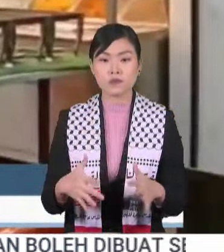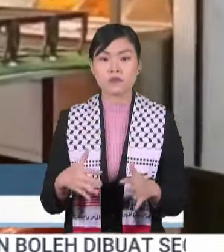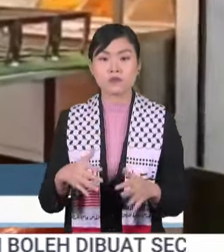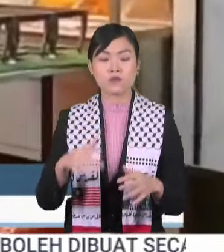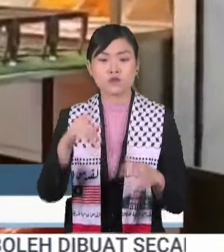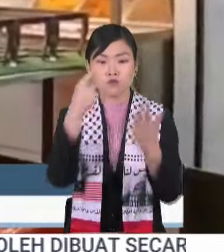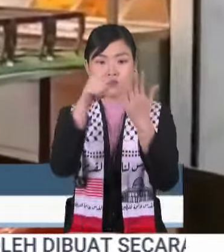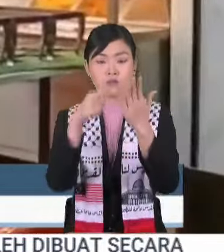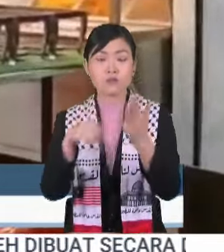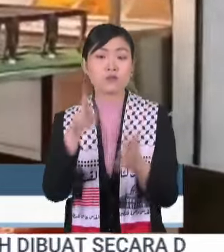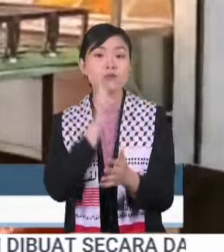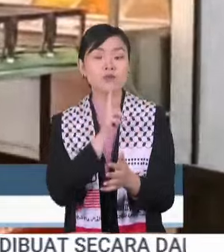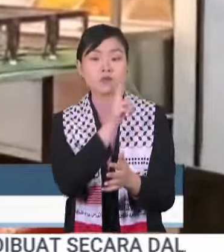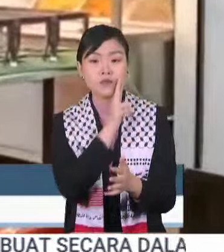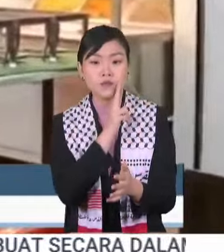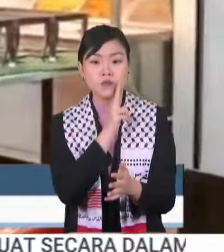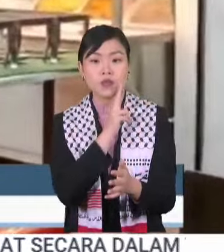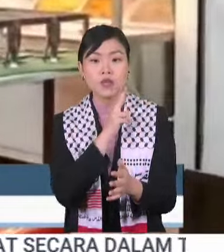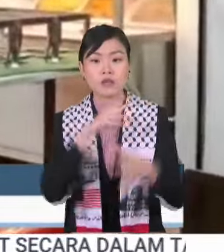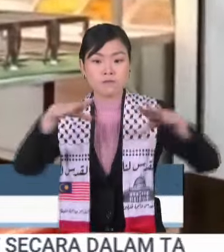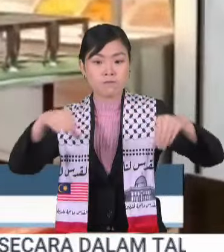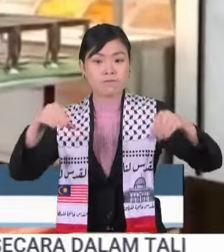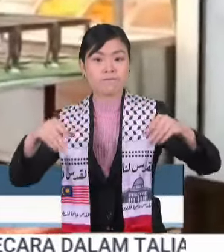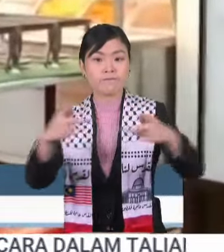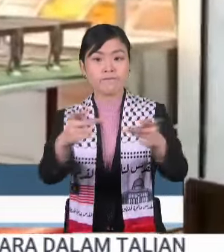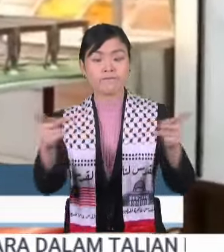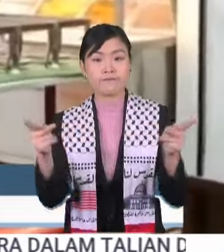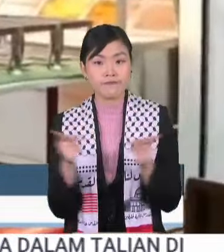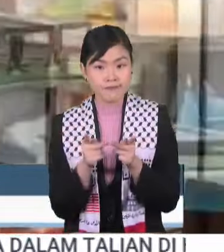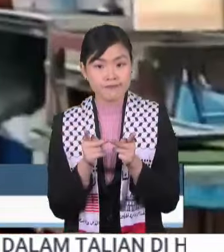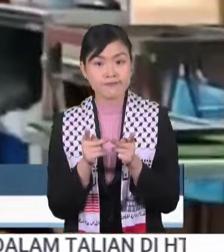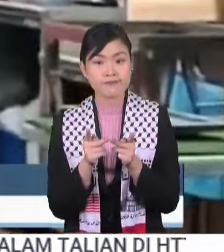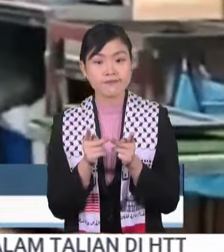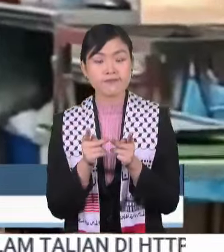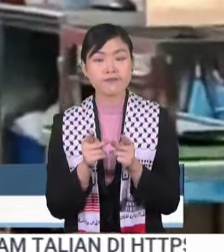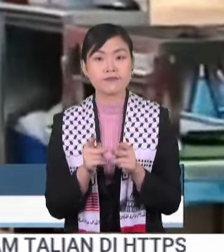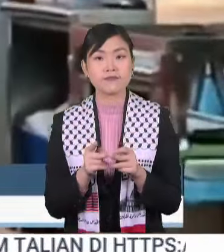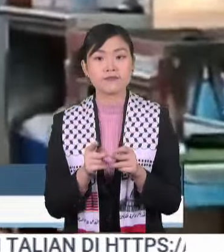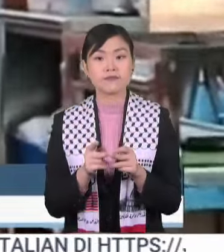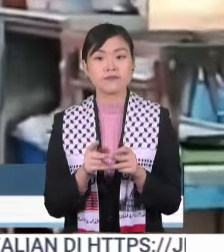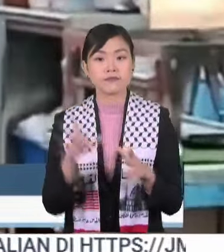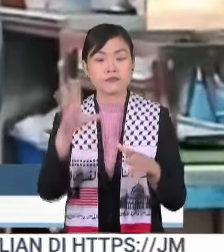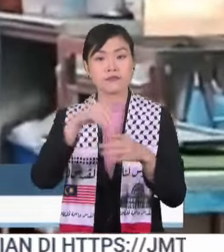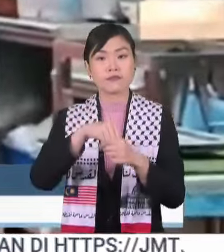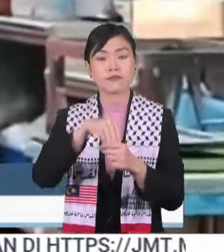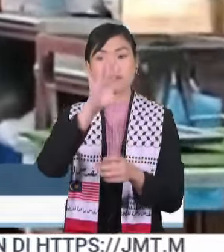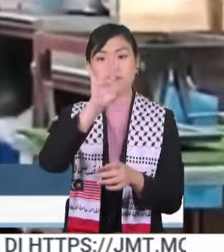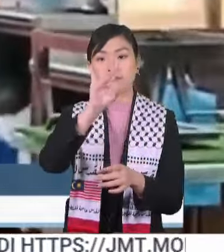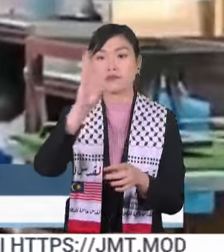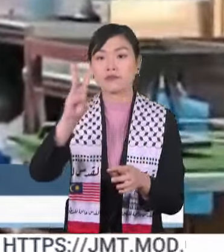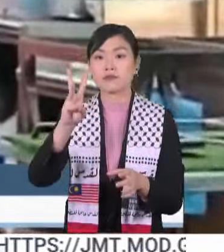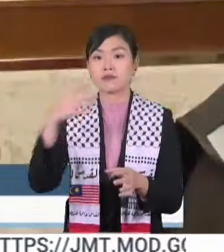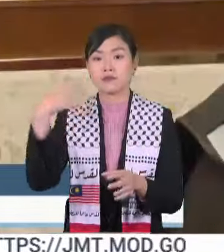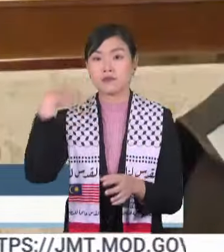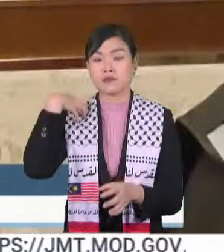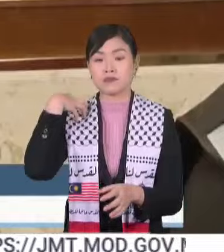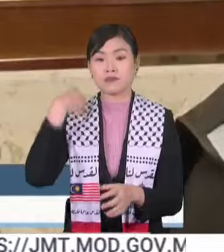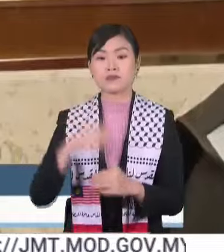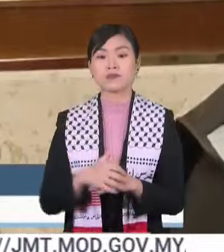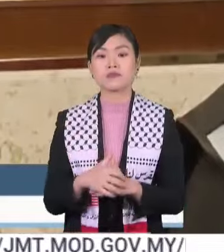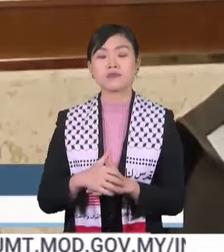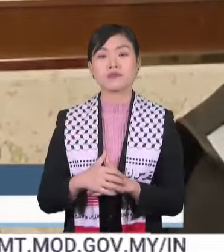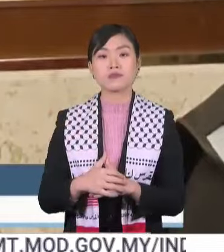restoran dan pusat refleksologi sekitar Bandar Raya Miri malam tadi melibatkan 86 pegawai